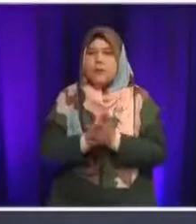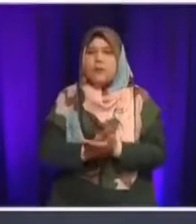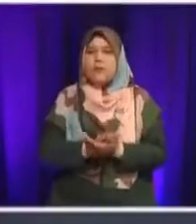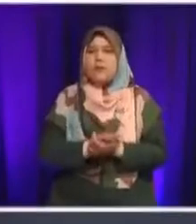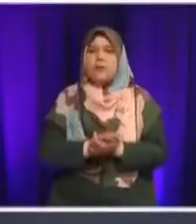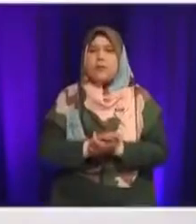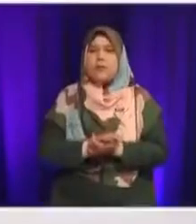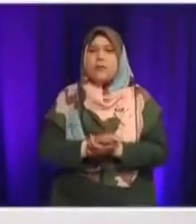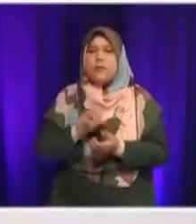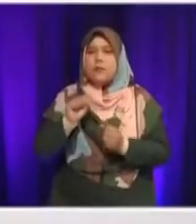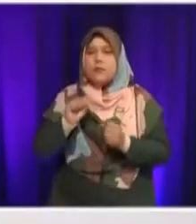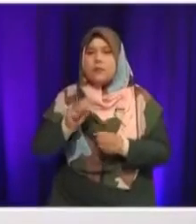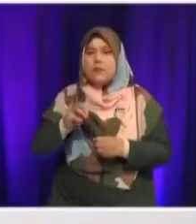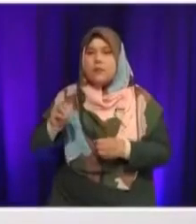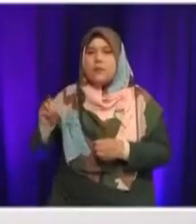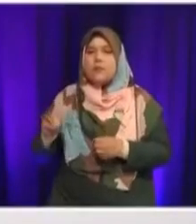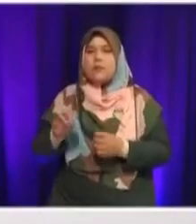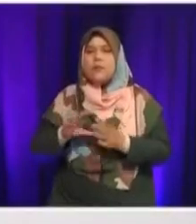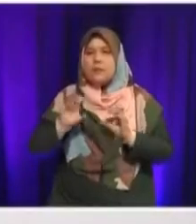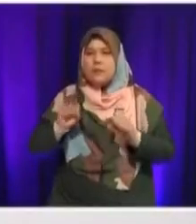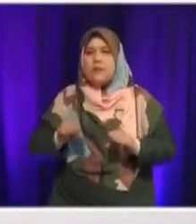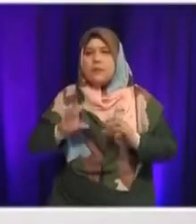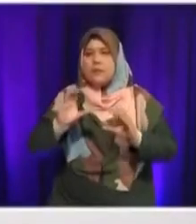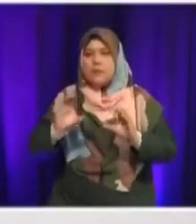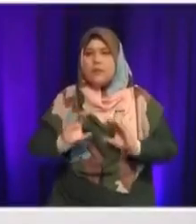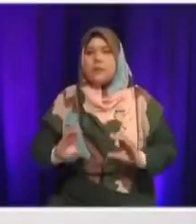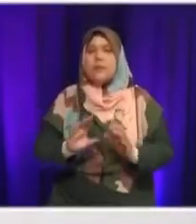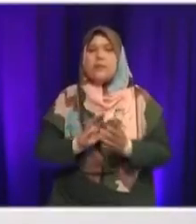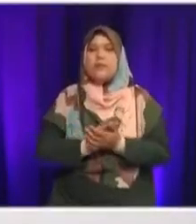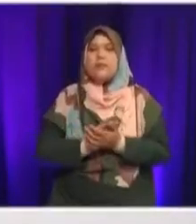murid racikan boleh lihat Coba nanti oke